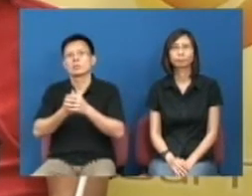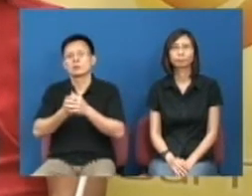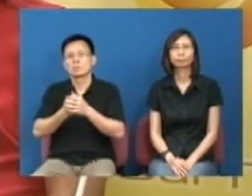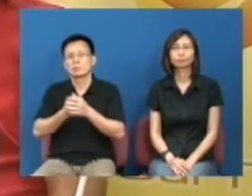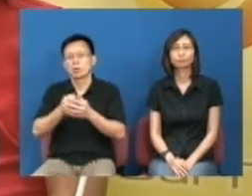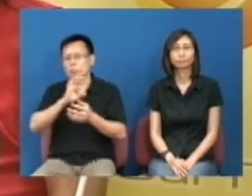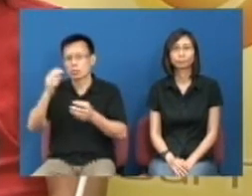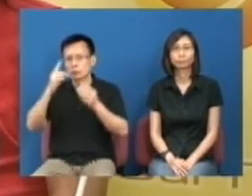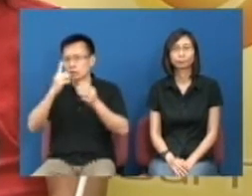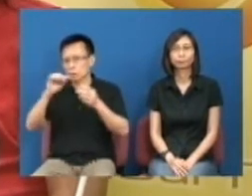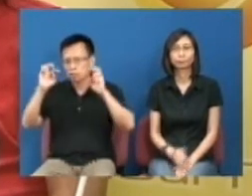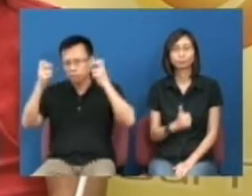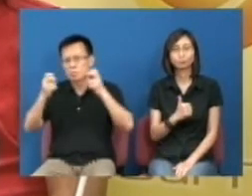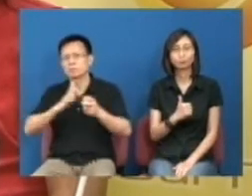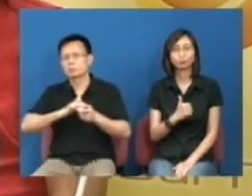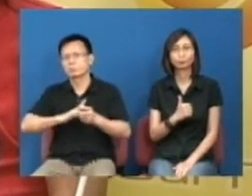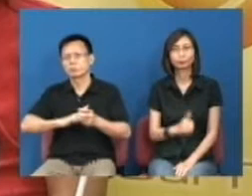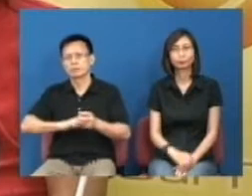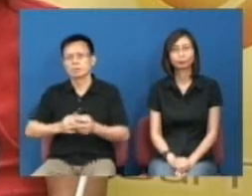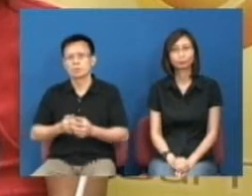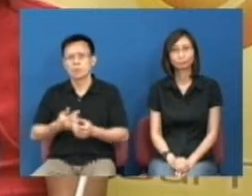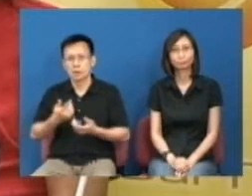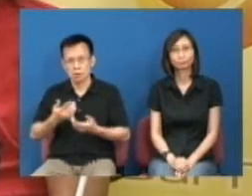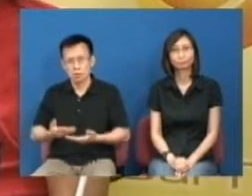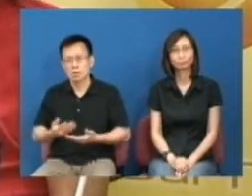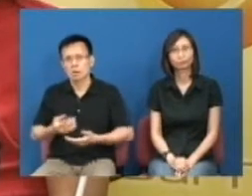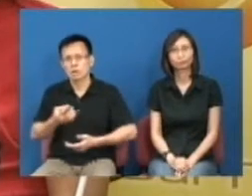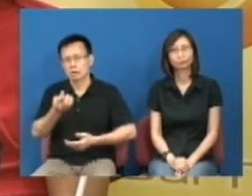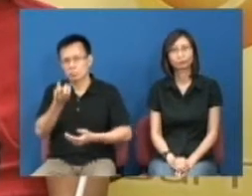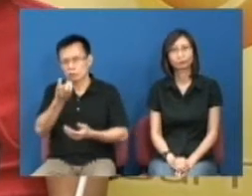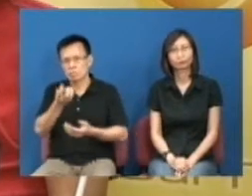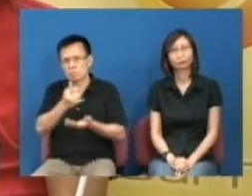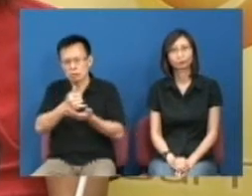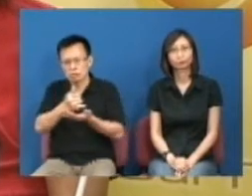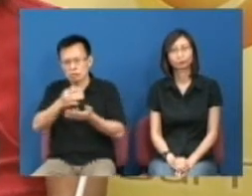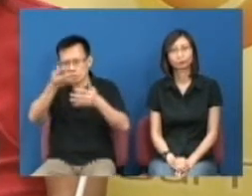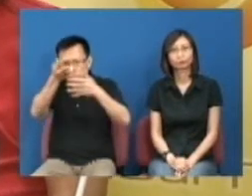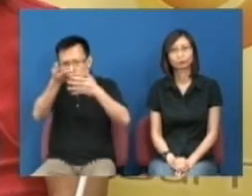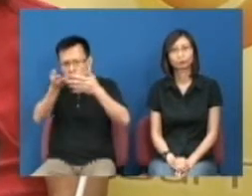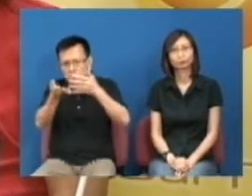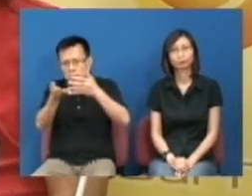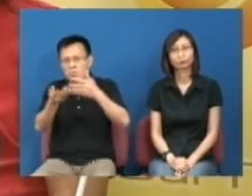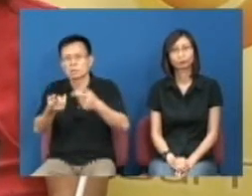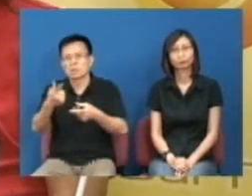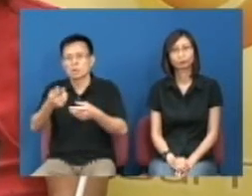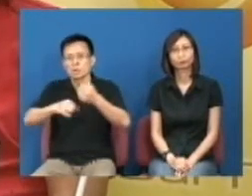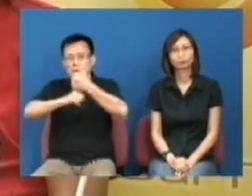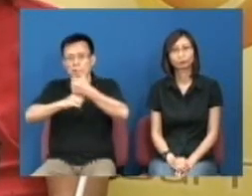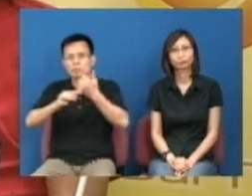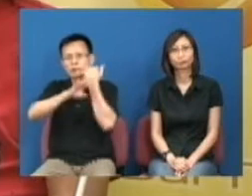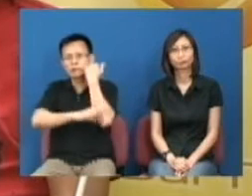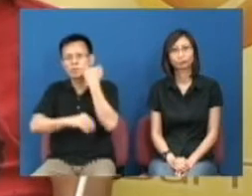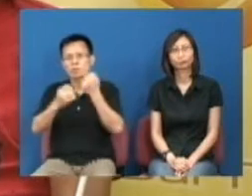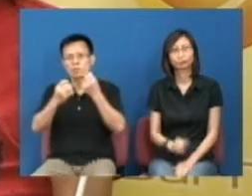即係其實而家我覺得即係當然而家佢哋都有少少褪啦，就話開始啲。其實《基本法》廿三條我都講咗好